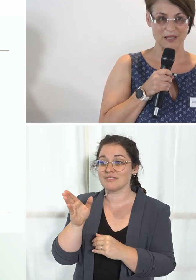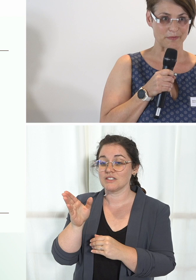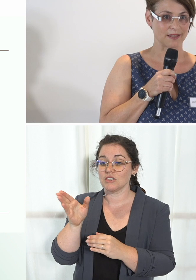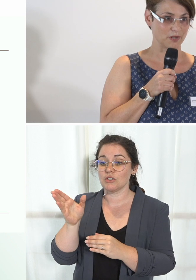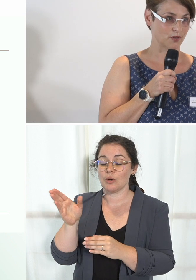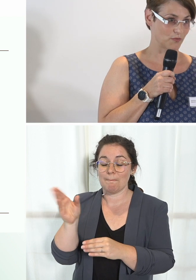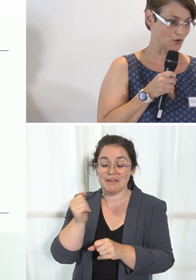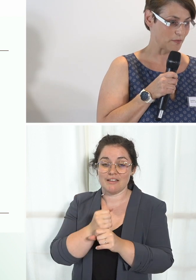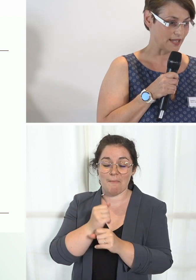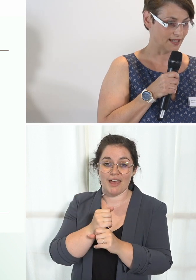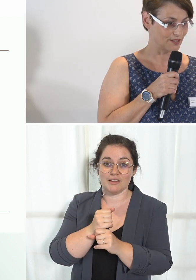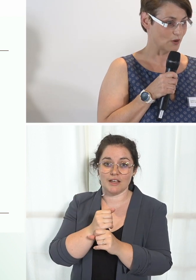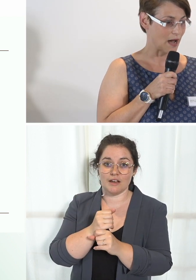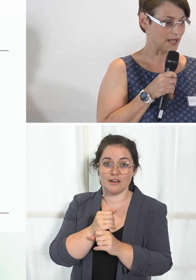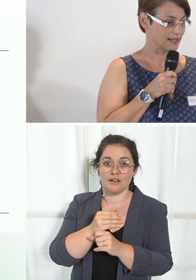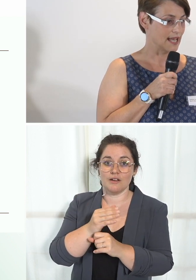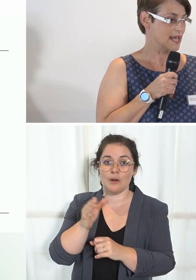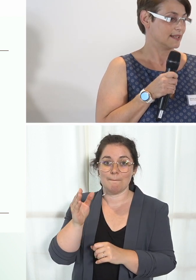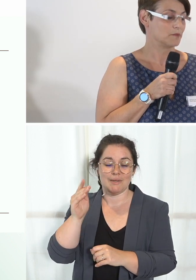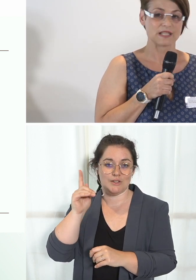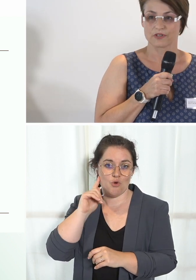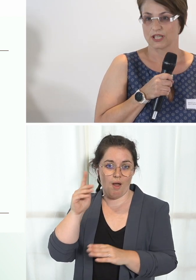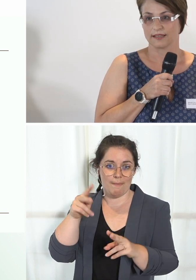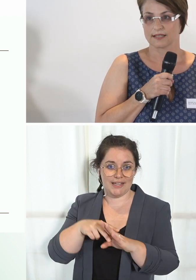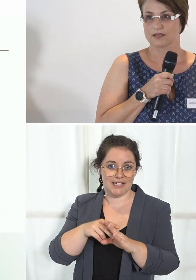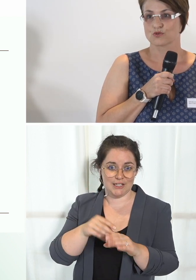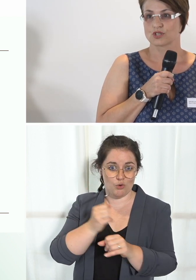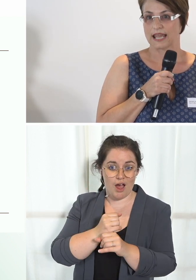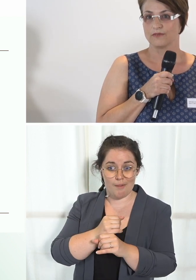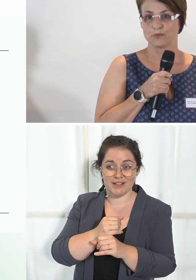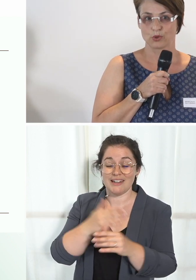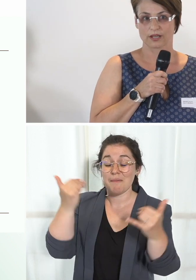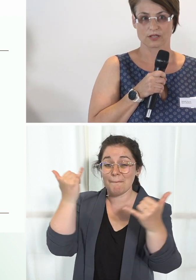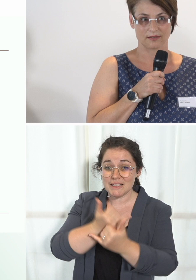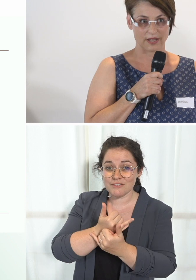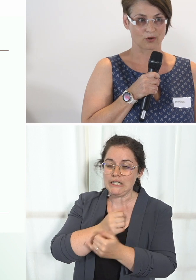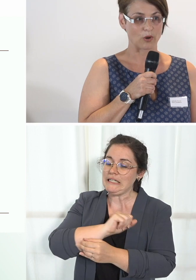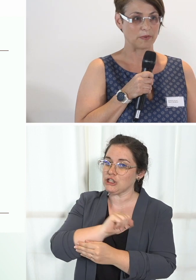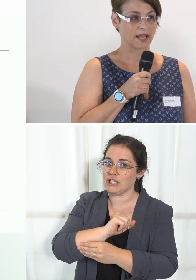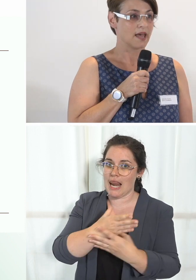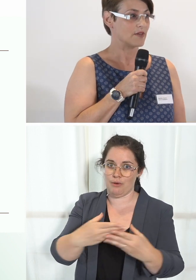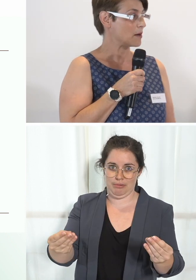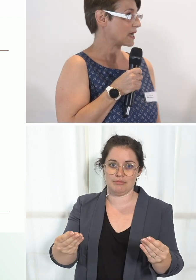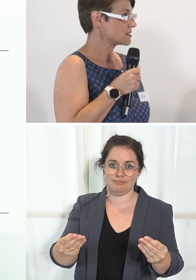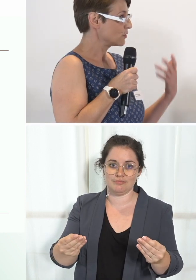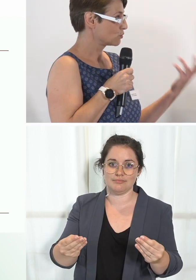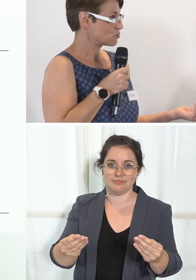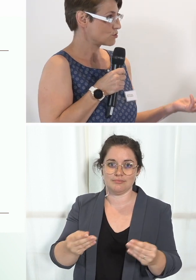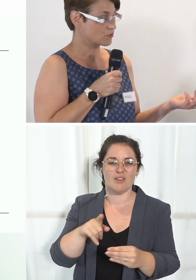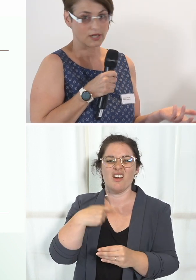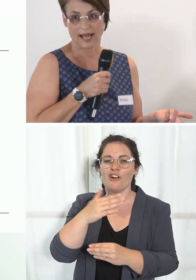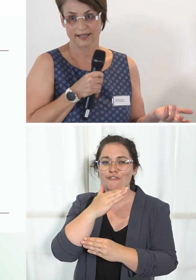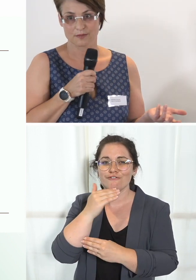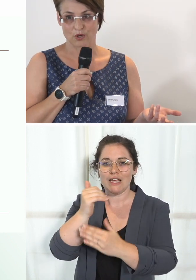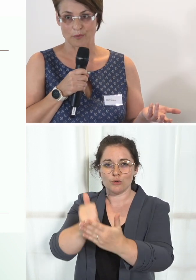Gehörlosigkeit oder Mitarbeiter mit Gehörbeeinträchtigung arbeiten, die Missverständnisse so schnell wie möglich aus dem Weg räumen. Wir haben ganz viel